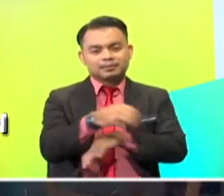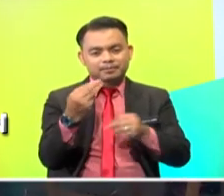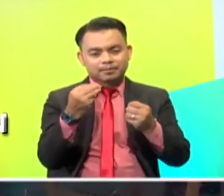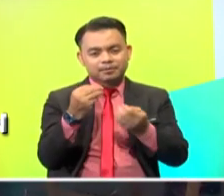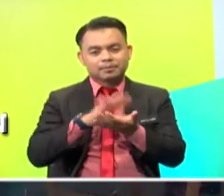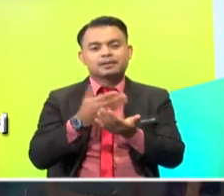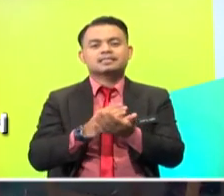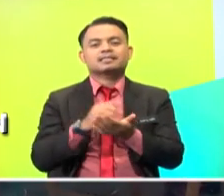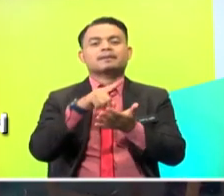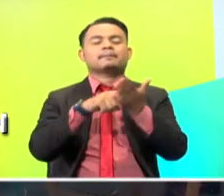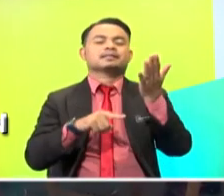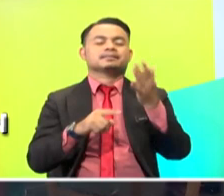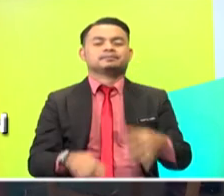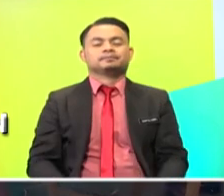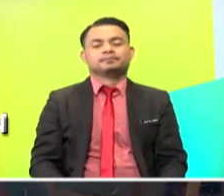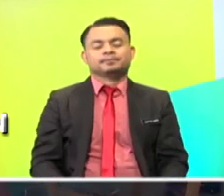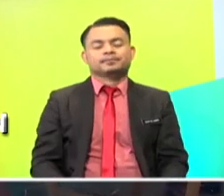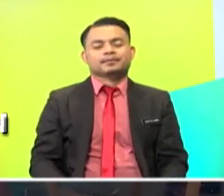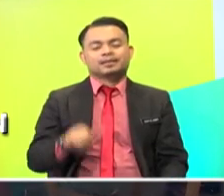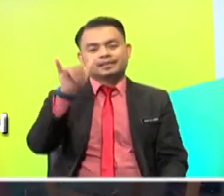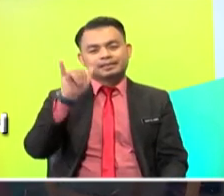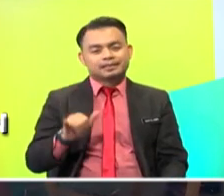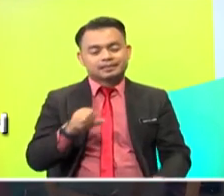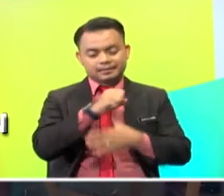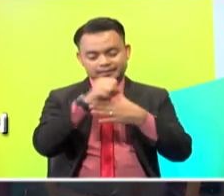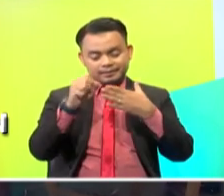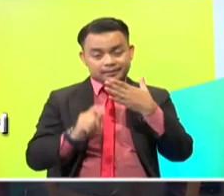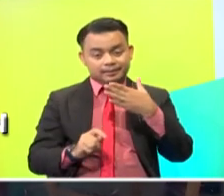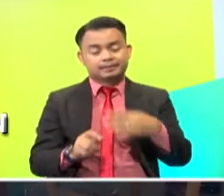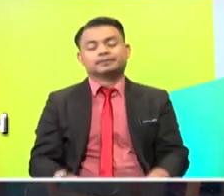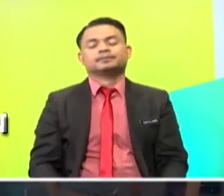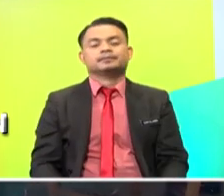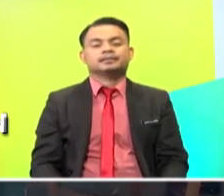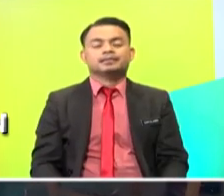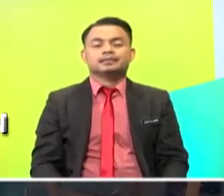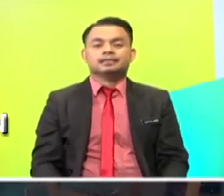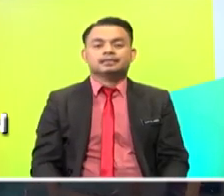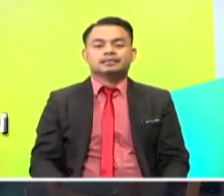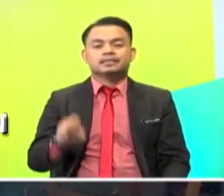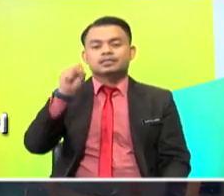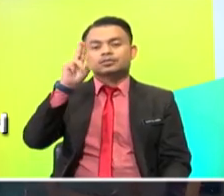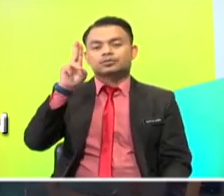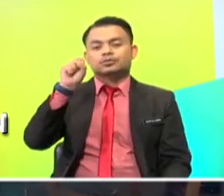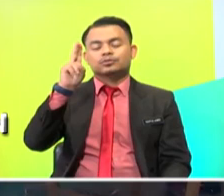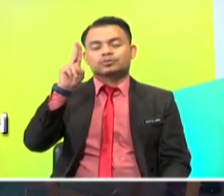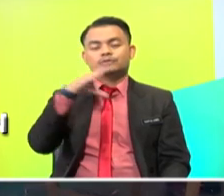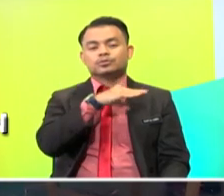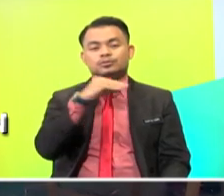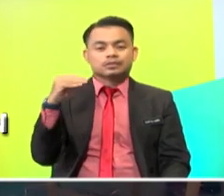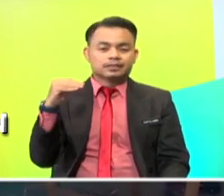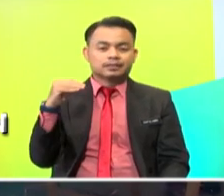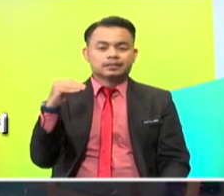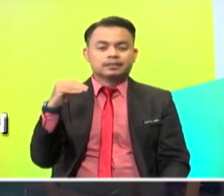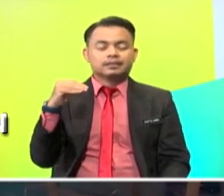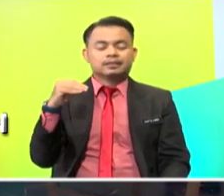Oke dan yang tak hyaloph susu dan produk tenusu tadi kan kita dari unjuk keju